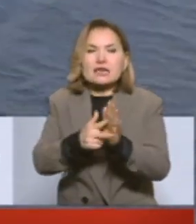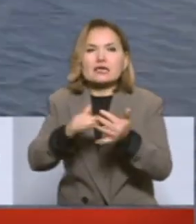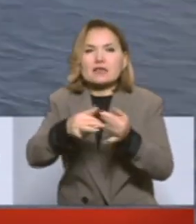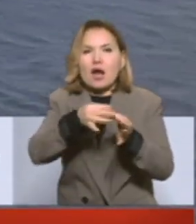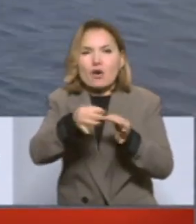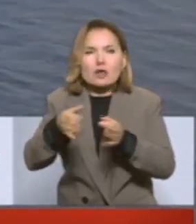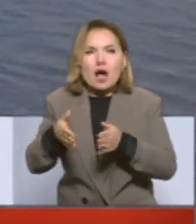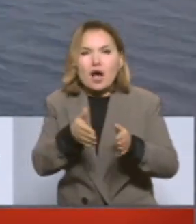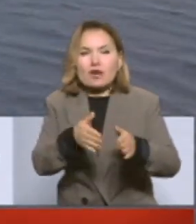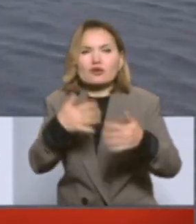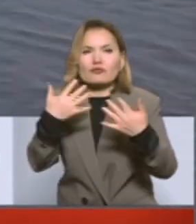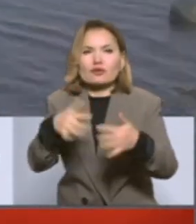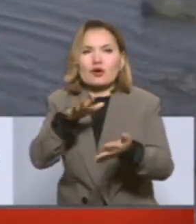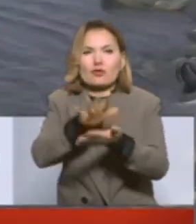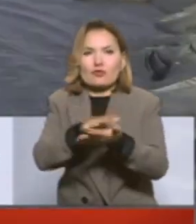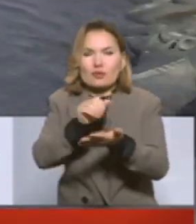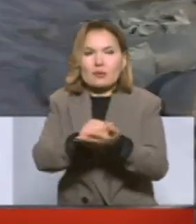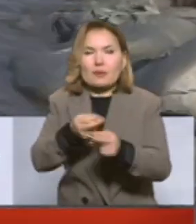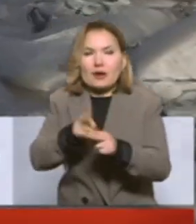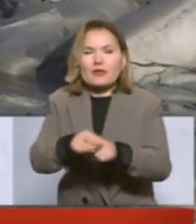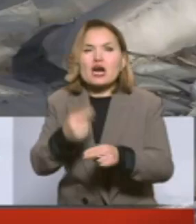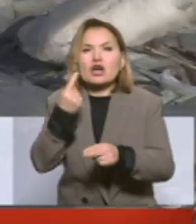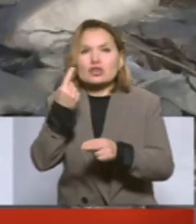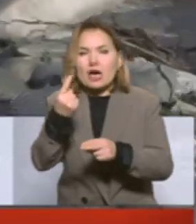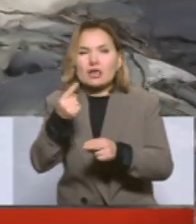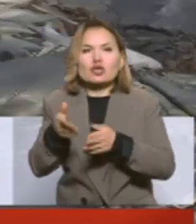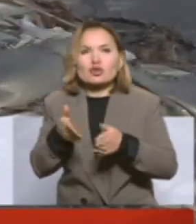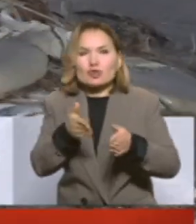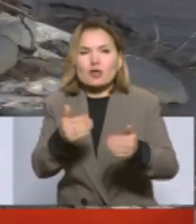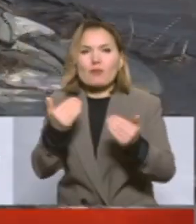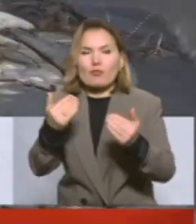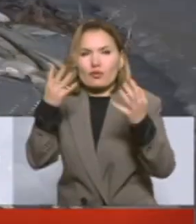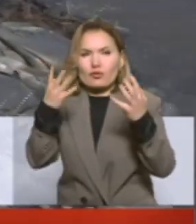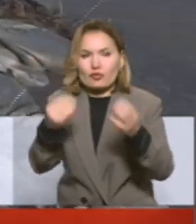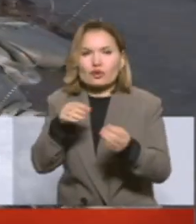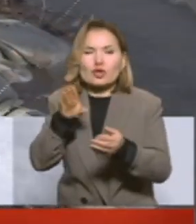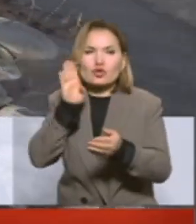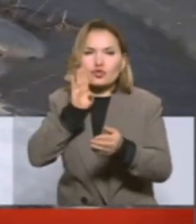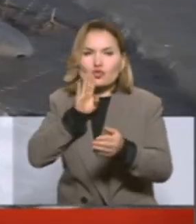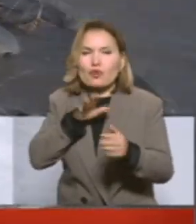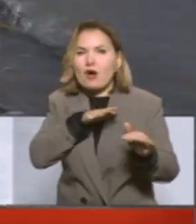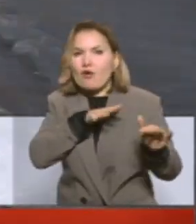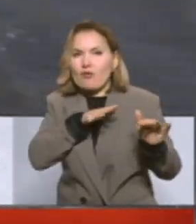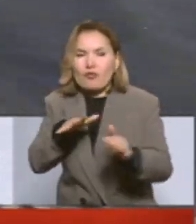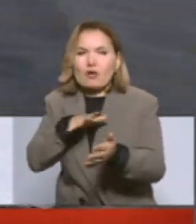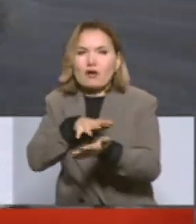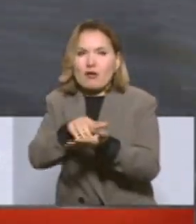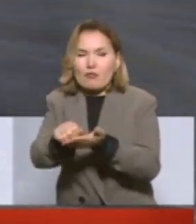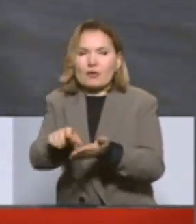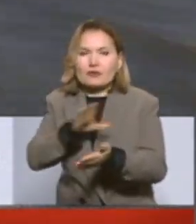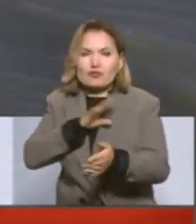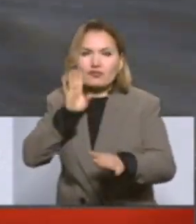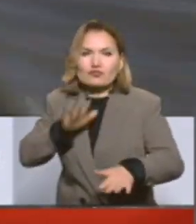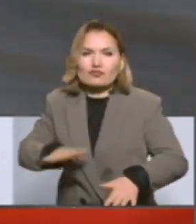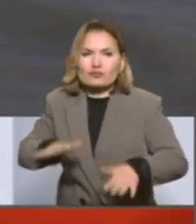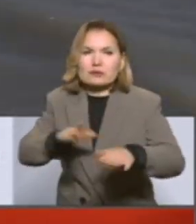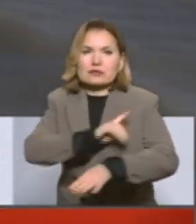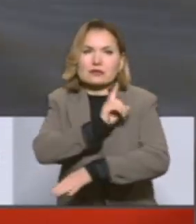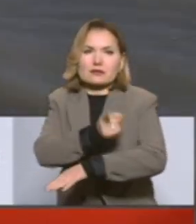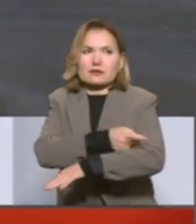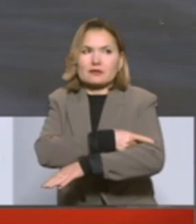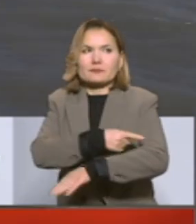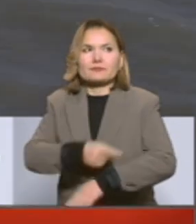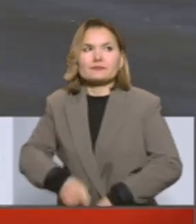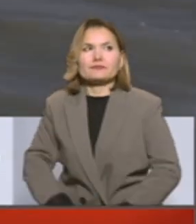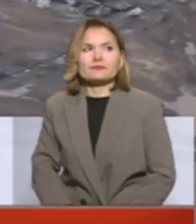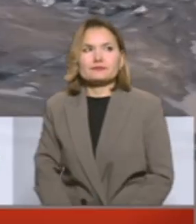үзілген. Мінекей ауданға апарар жалғыз кіреберіс жолды да су шайып жатыр. Айналаның барлығы телегей теңіз су.